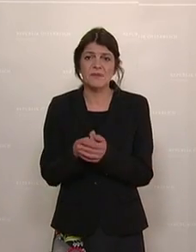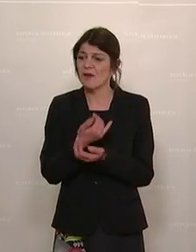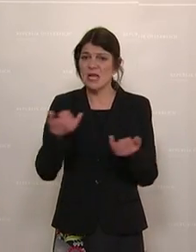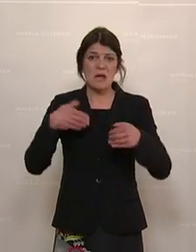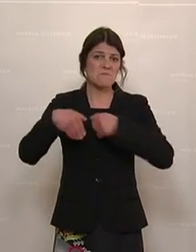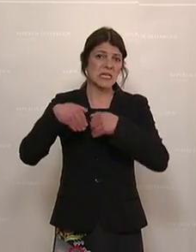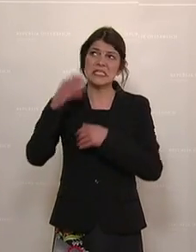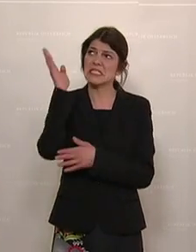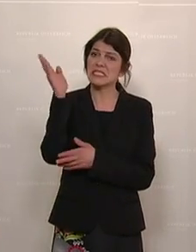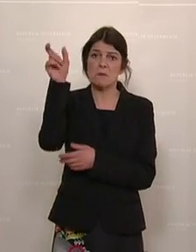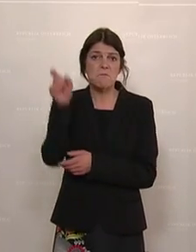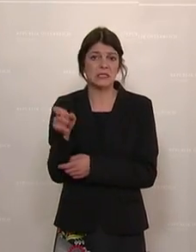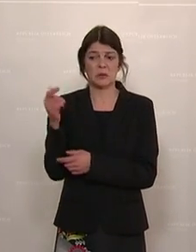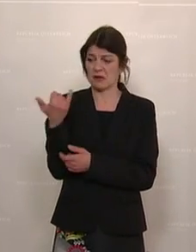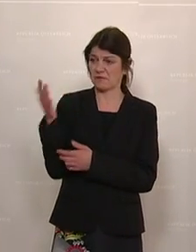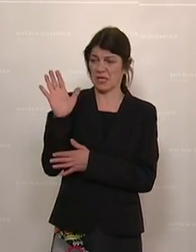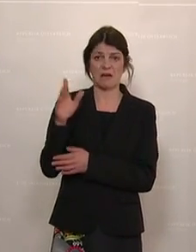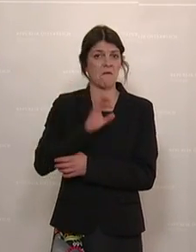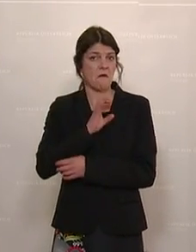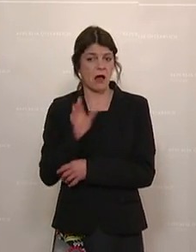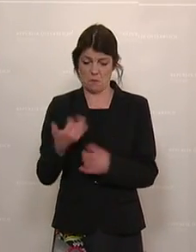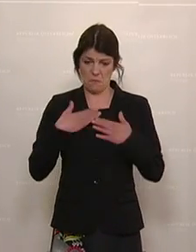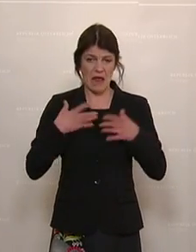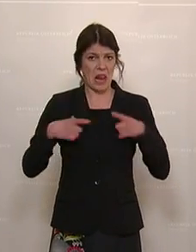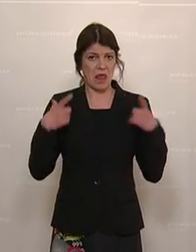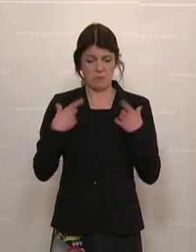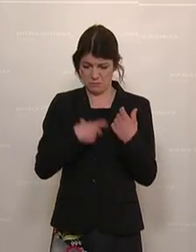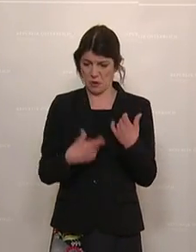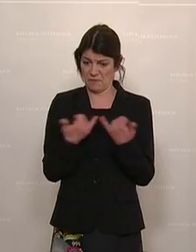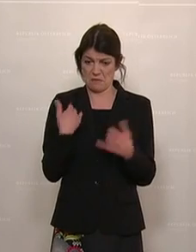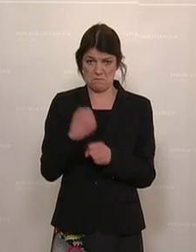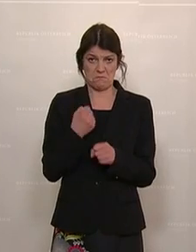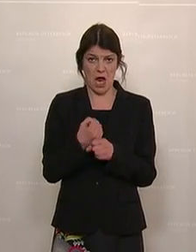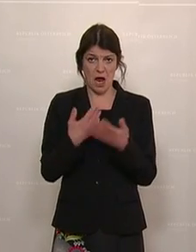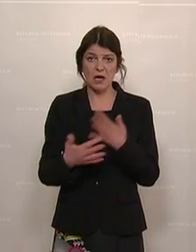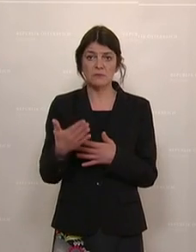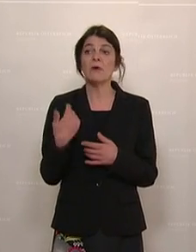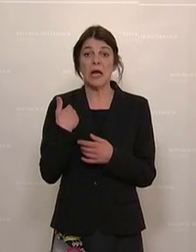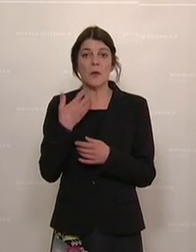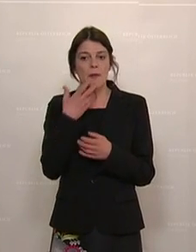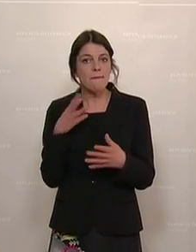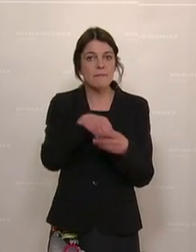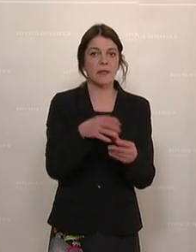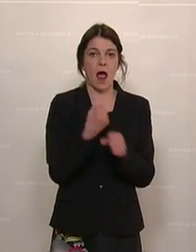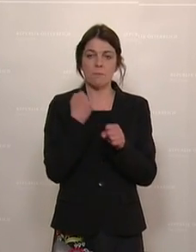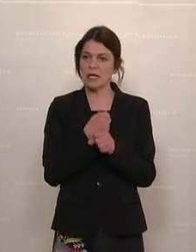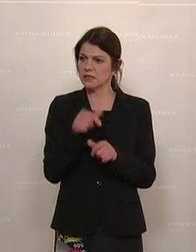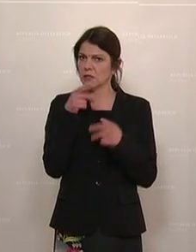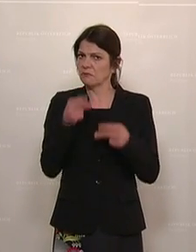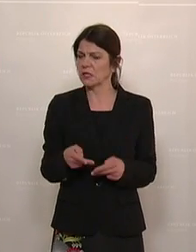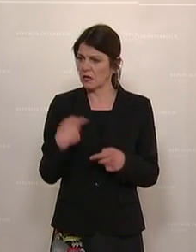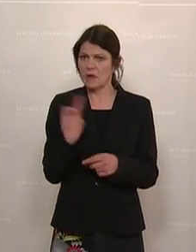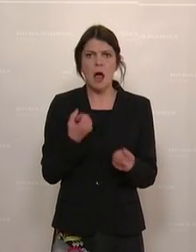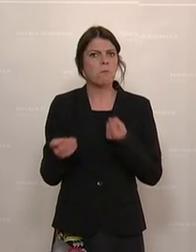der Minister persönlich ist oder wie ich persönlich mein Leben gestalte oder sonst irgendwer, der an einem Ding mitarbeitet. Ich glaube, mir ist nicht wichtig, dass